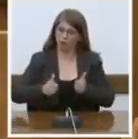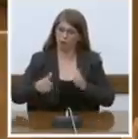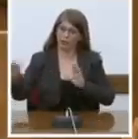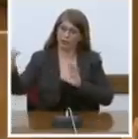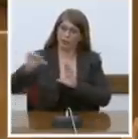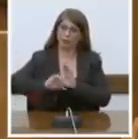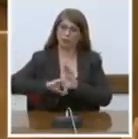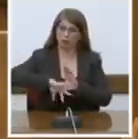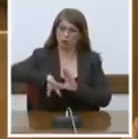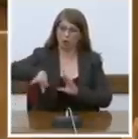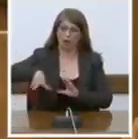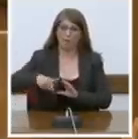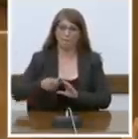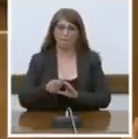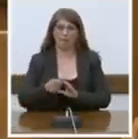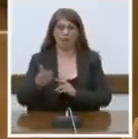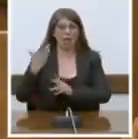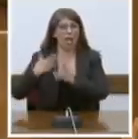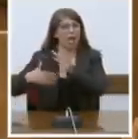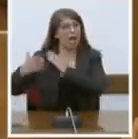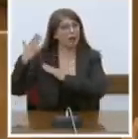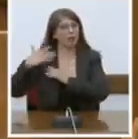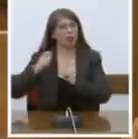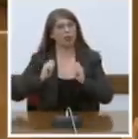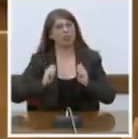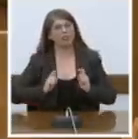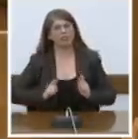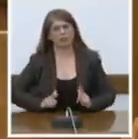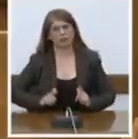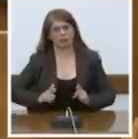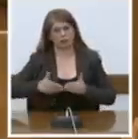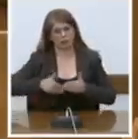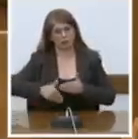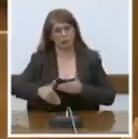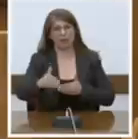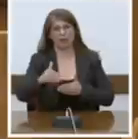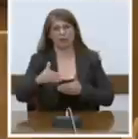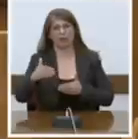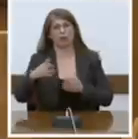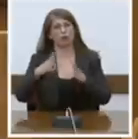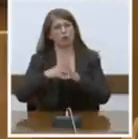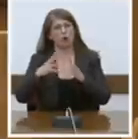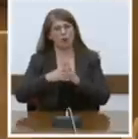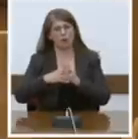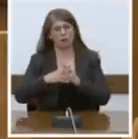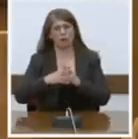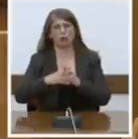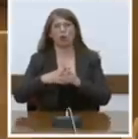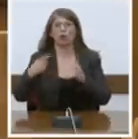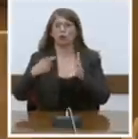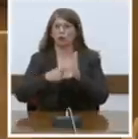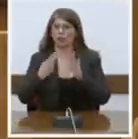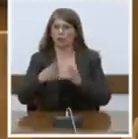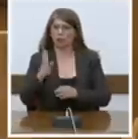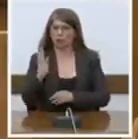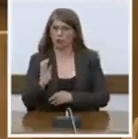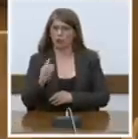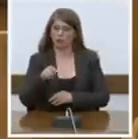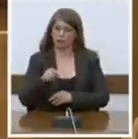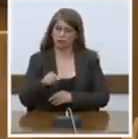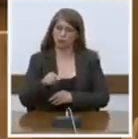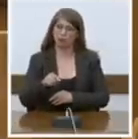των κλεμμένων αρχαιολογικών θησαυρών στη διάρκεια του Δευτέρου Παγκοσμίου Πολέμου που αποτελεί κομμάτι των